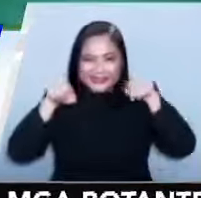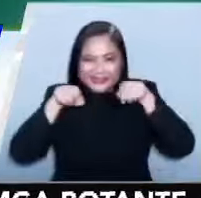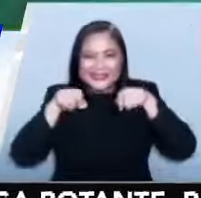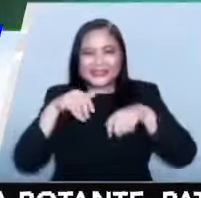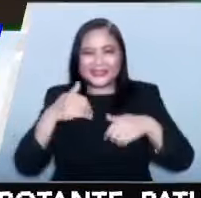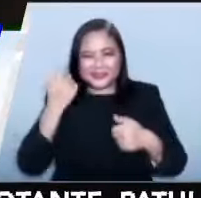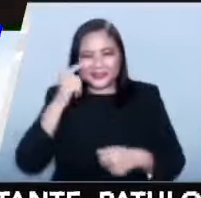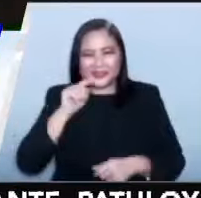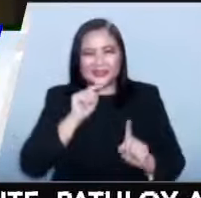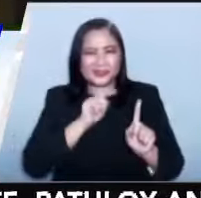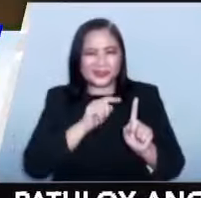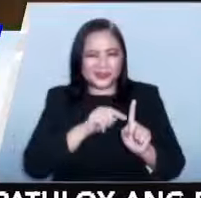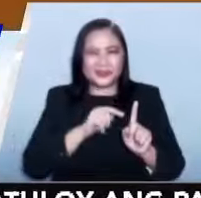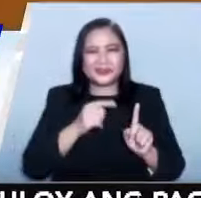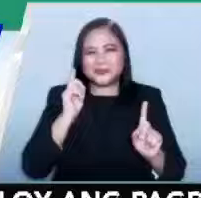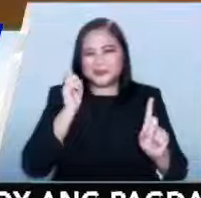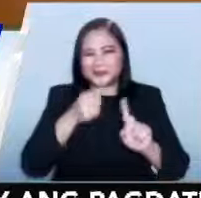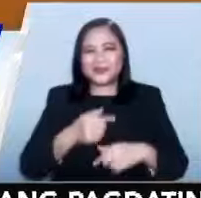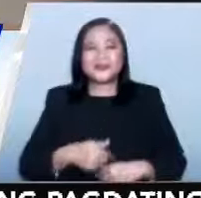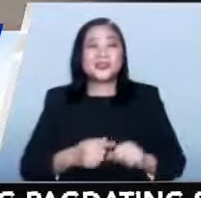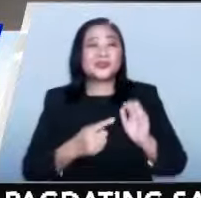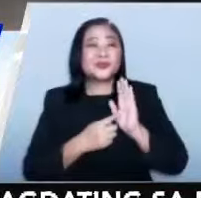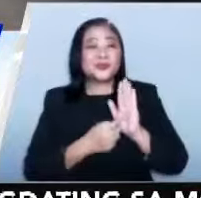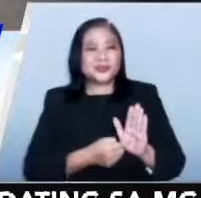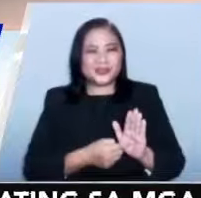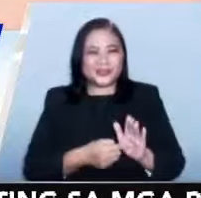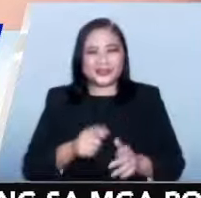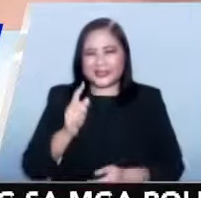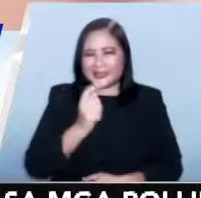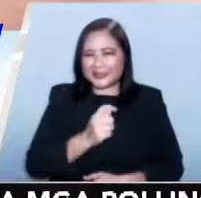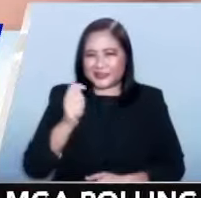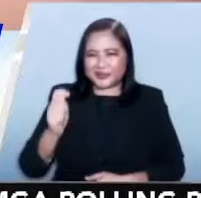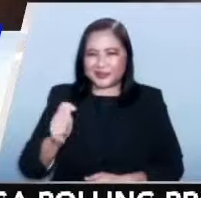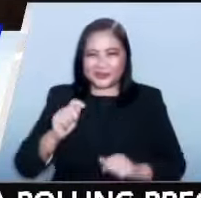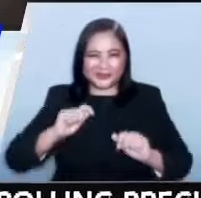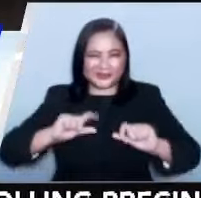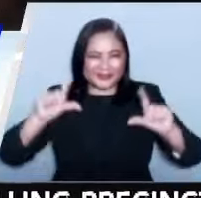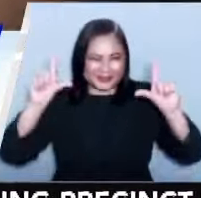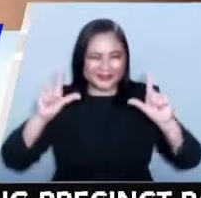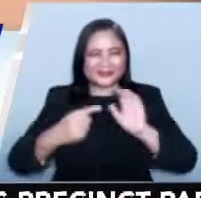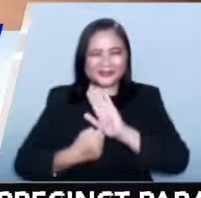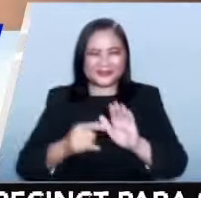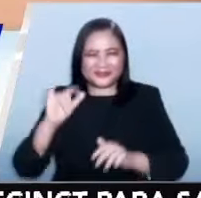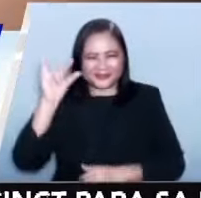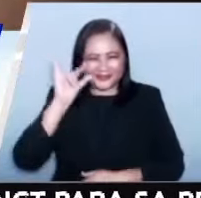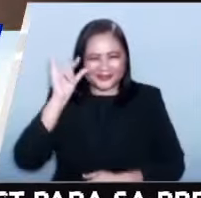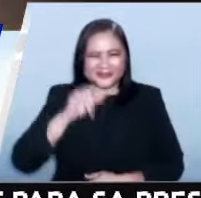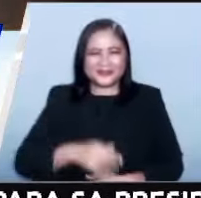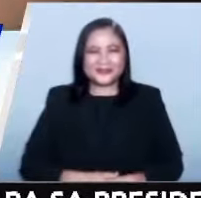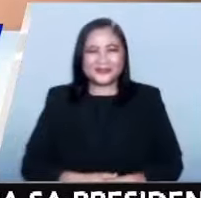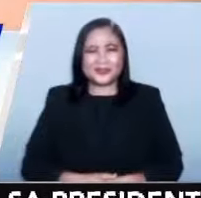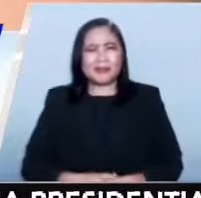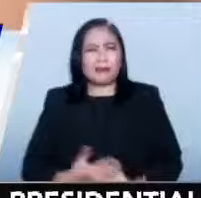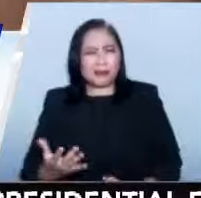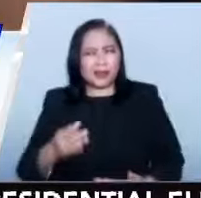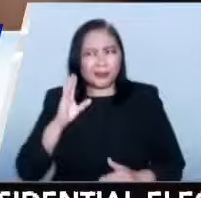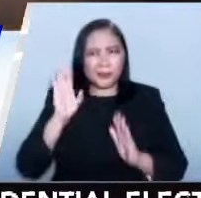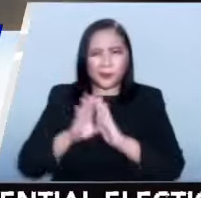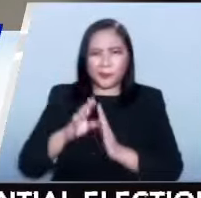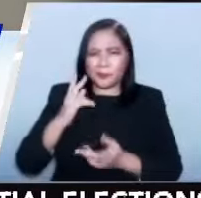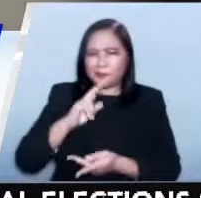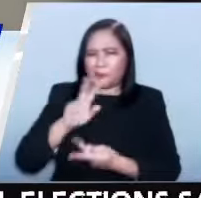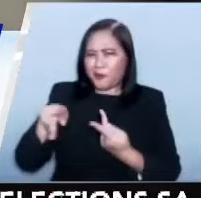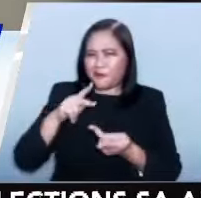nakshi. Ipinakita niya yan sa kanyang TikTok live na shinare niya sa IG. Naging usap-usapan kasi ang picture-perfect smile ni Sassa